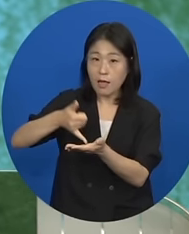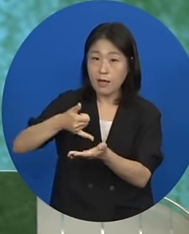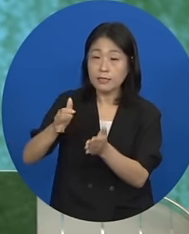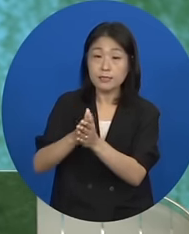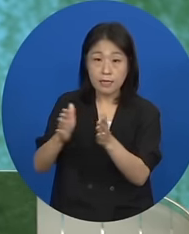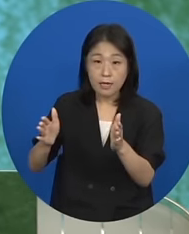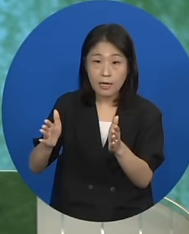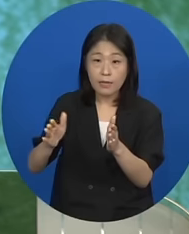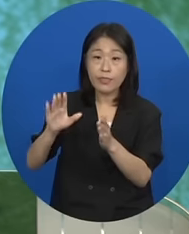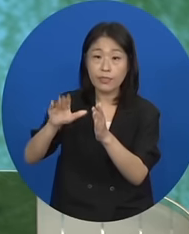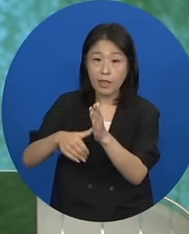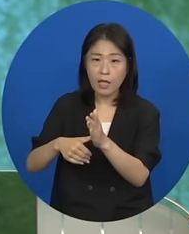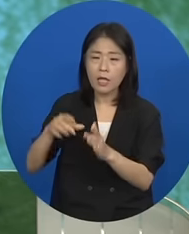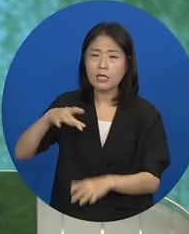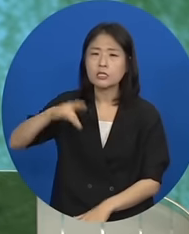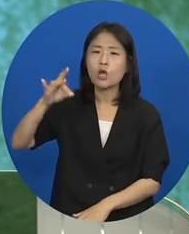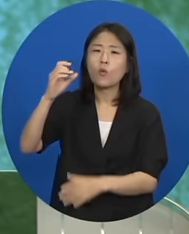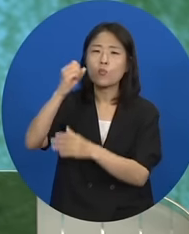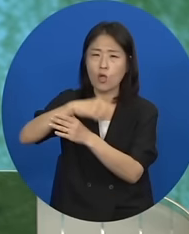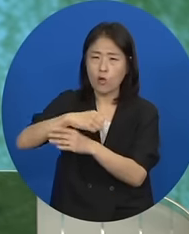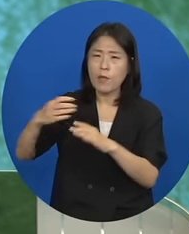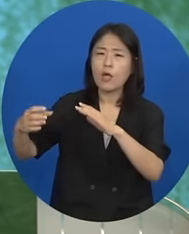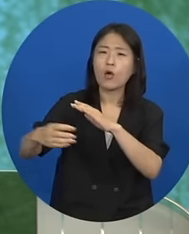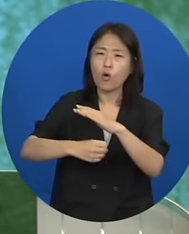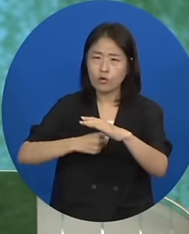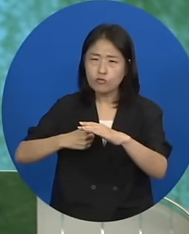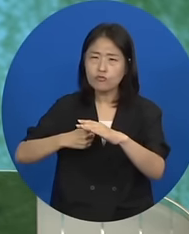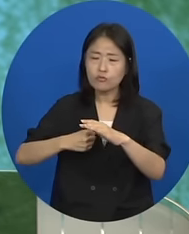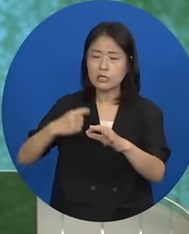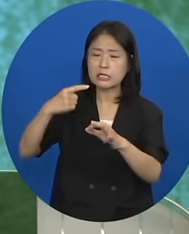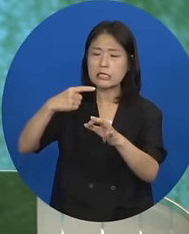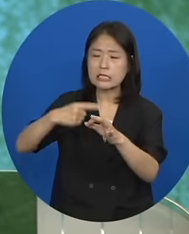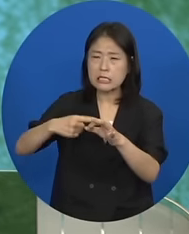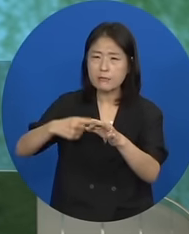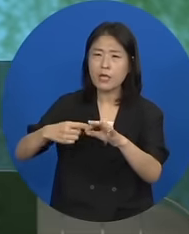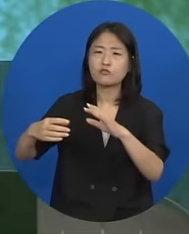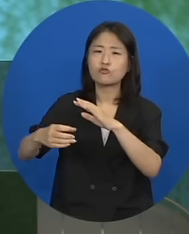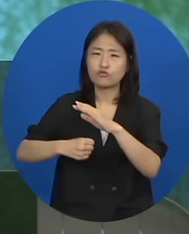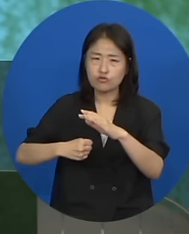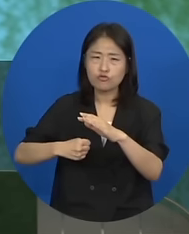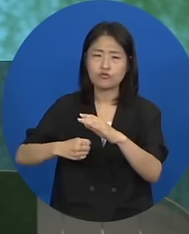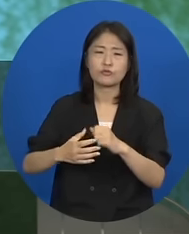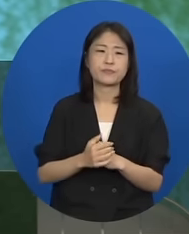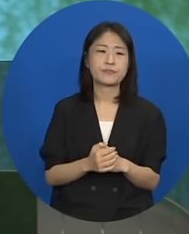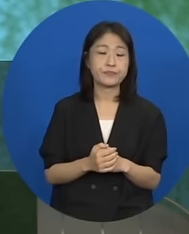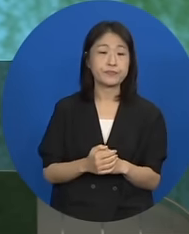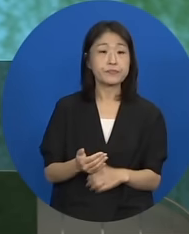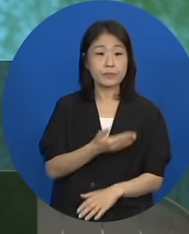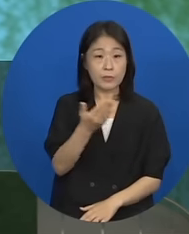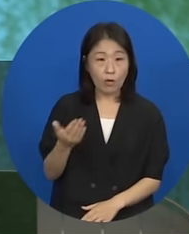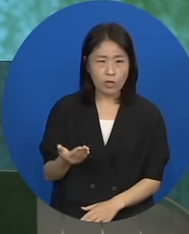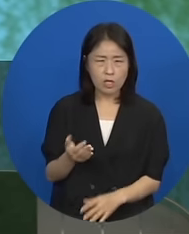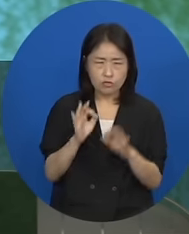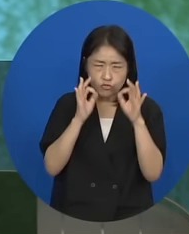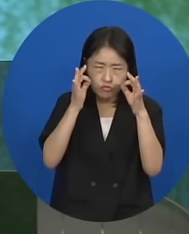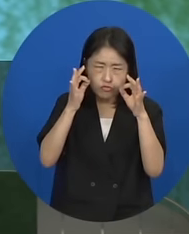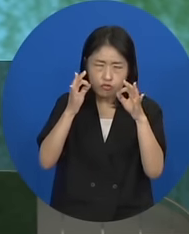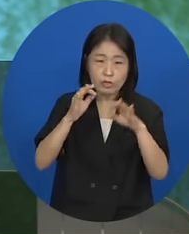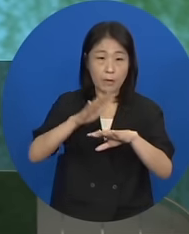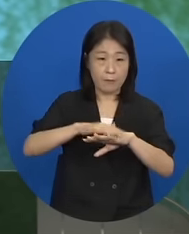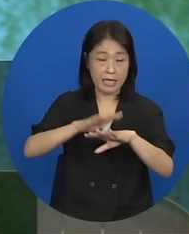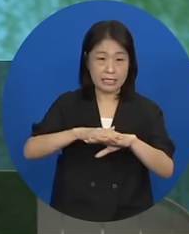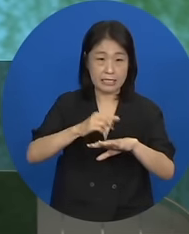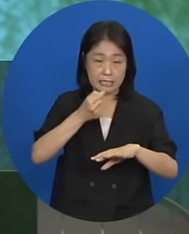맥추절을 지키라라고 말씀을 하세요 그것이 출애굽기 23장 16절입니다 너희는 너희가 애서 밭에 씨을 뿌려서